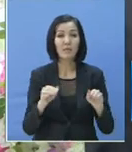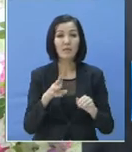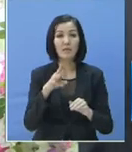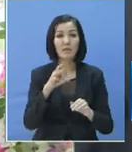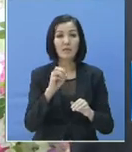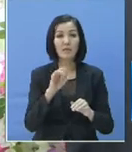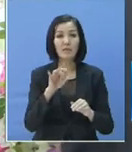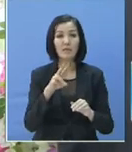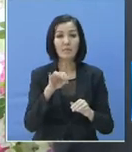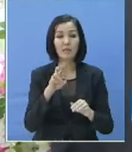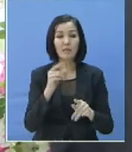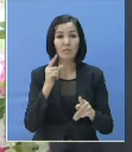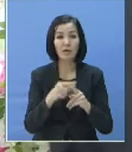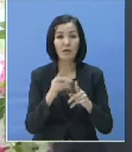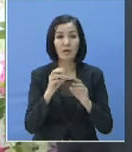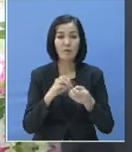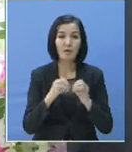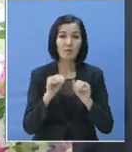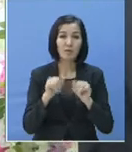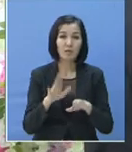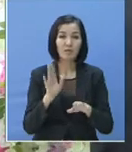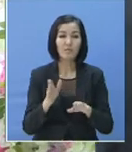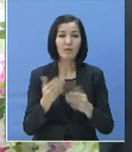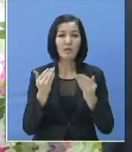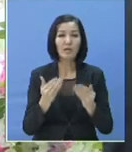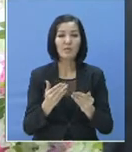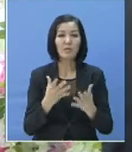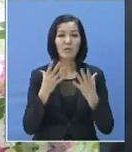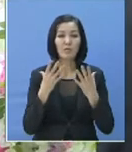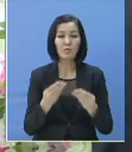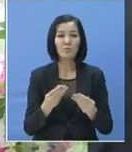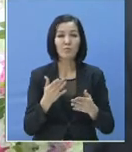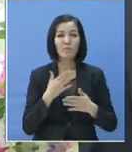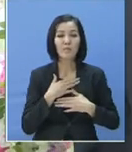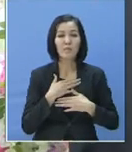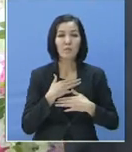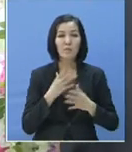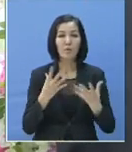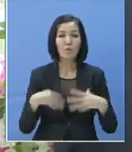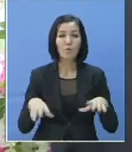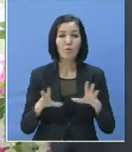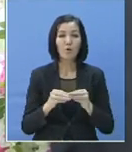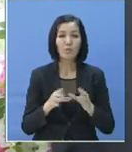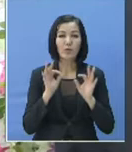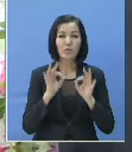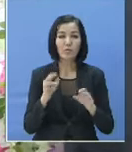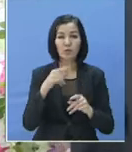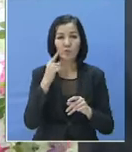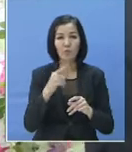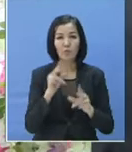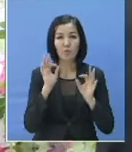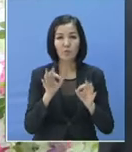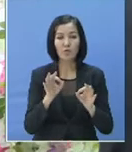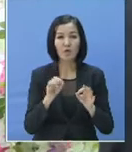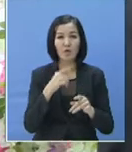терминология мәселесінің оң шешімін табады деген болады. Қазіргі кезде біздің қоғамда қазақ тілінде дұрыс сөйлеу, дұрыс